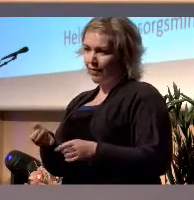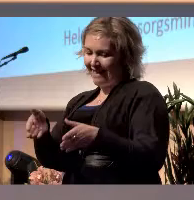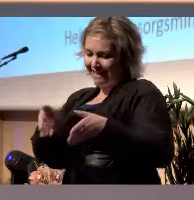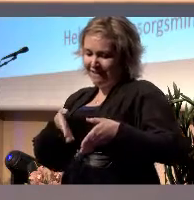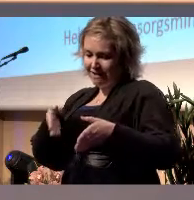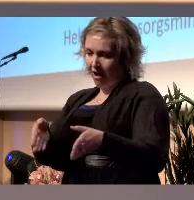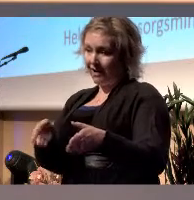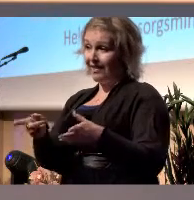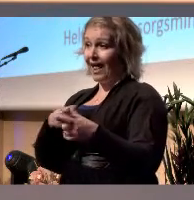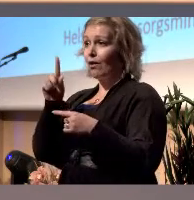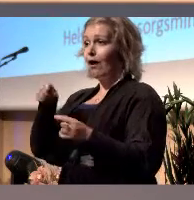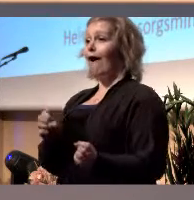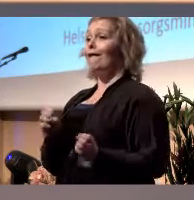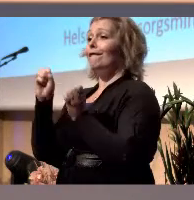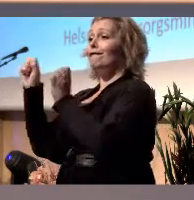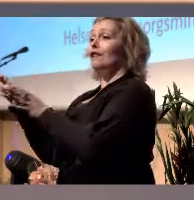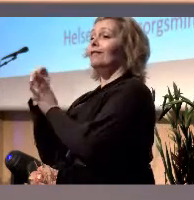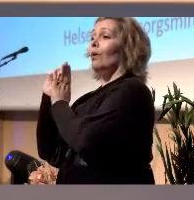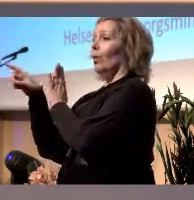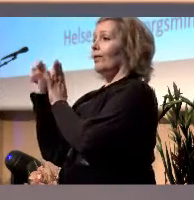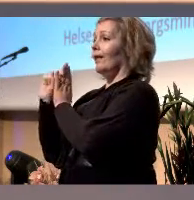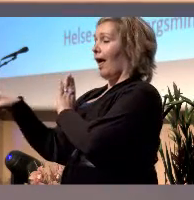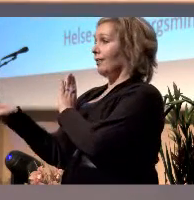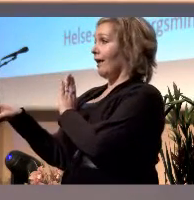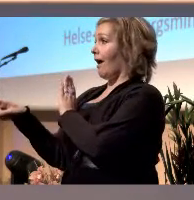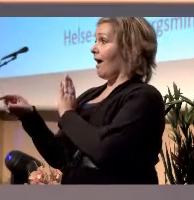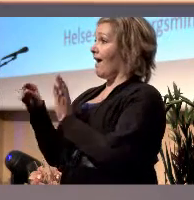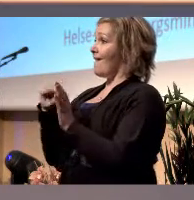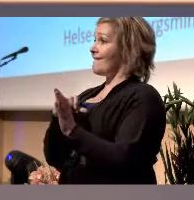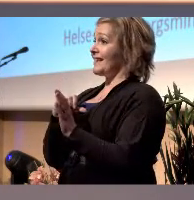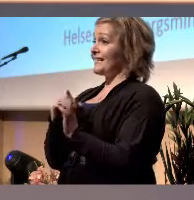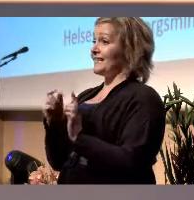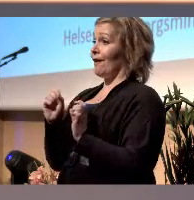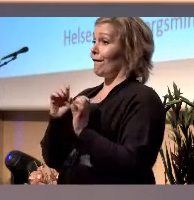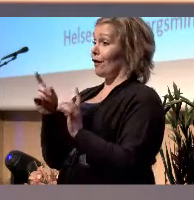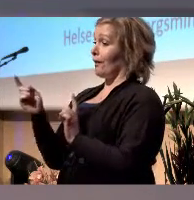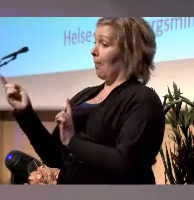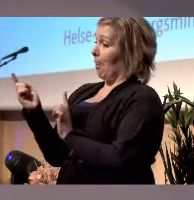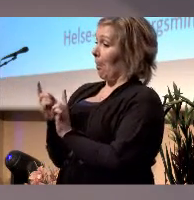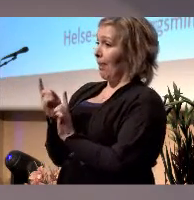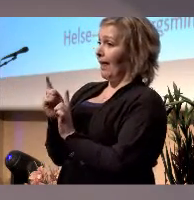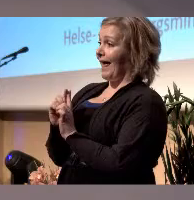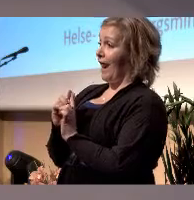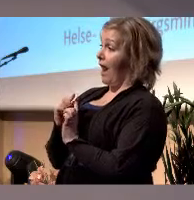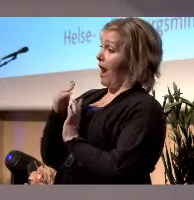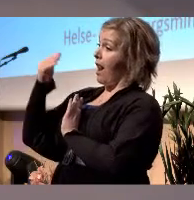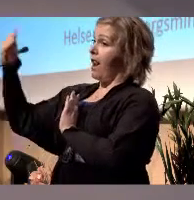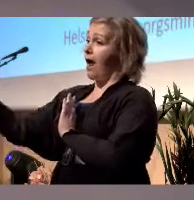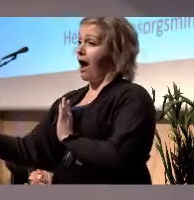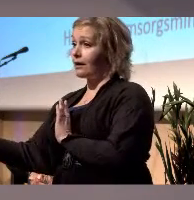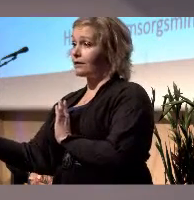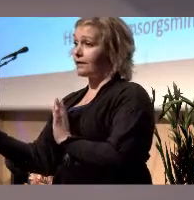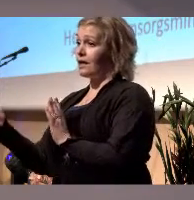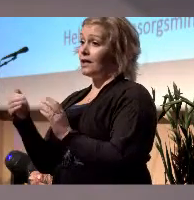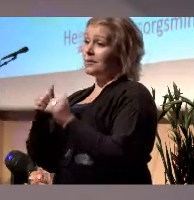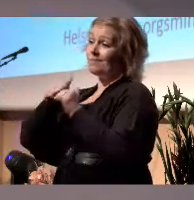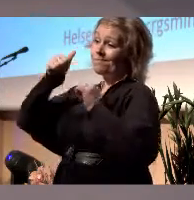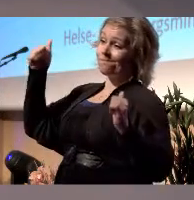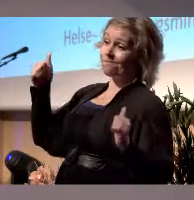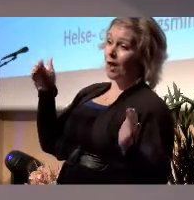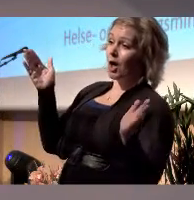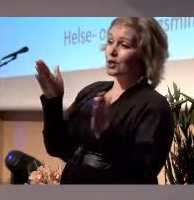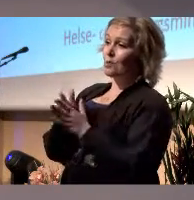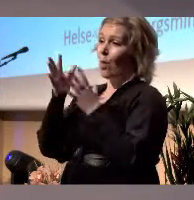du kan flytte utenlands. Om du flytter kort eller langt, store eller små ting,